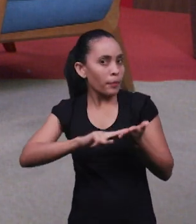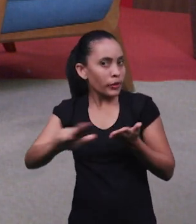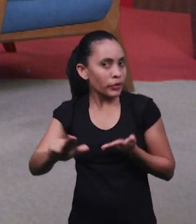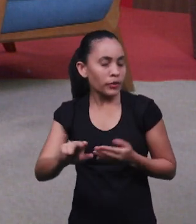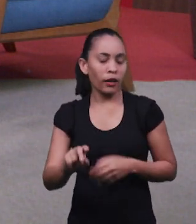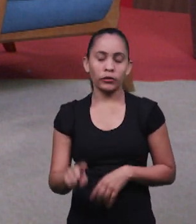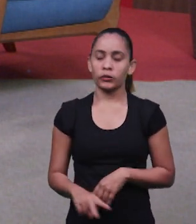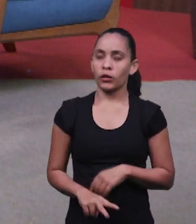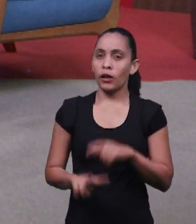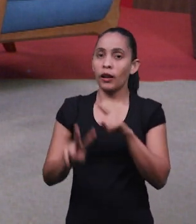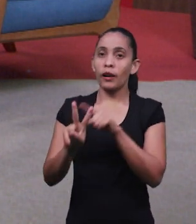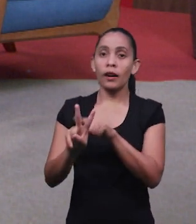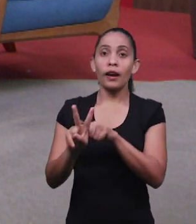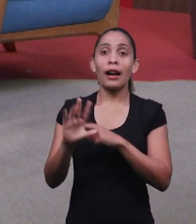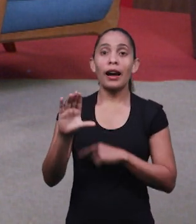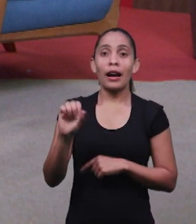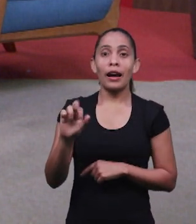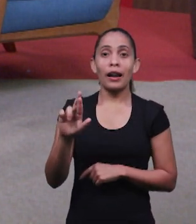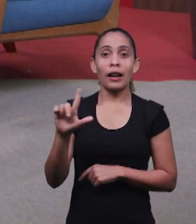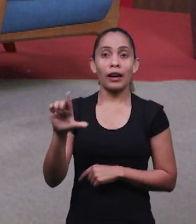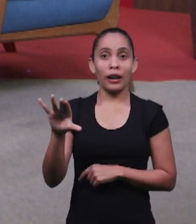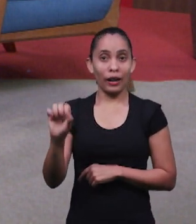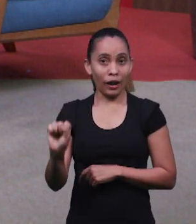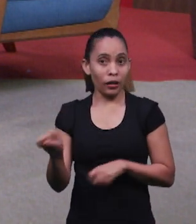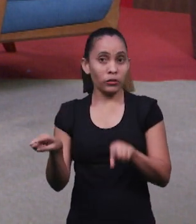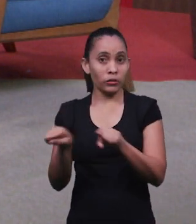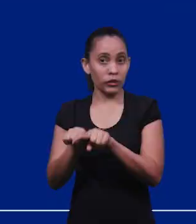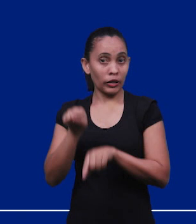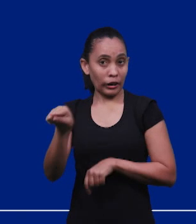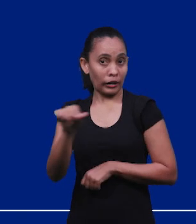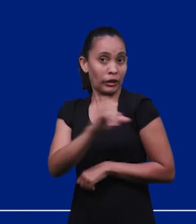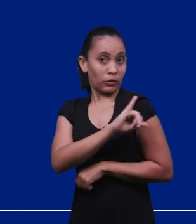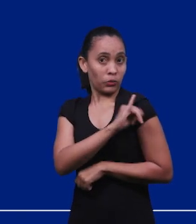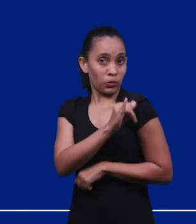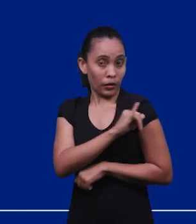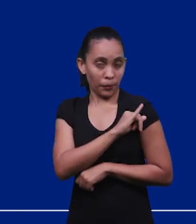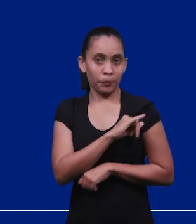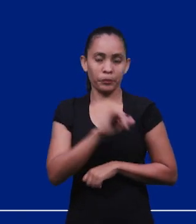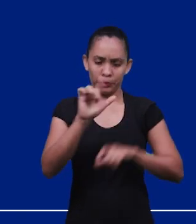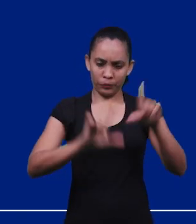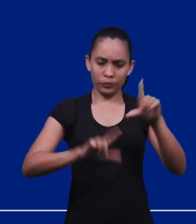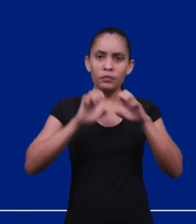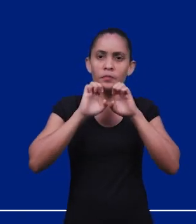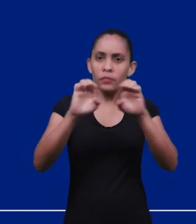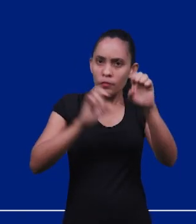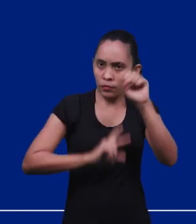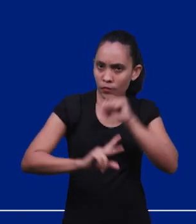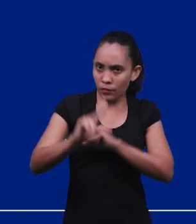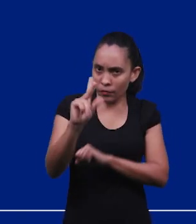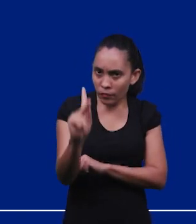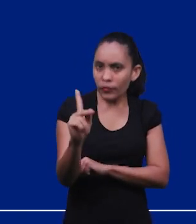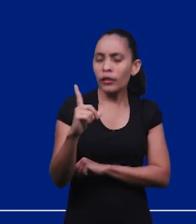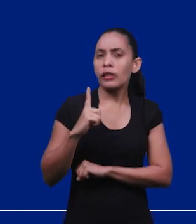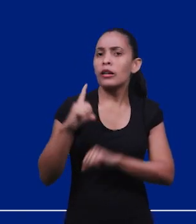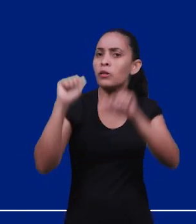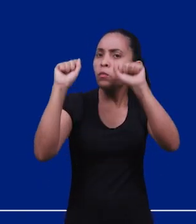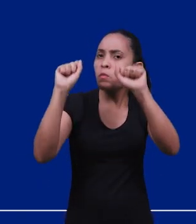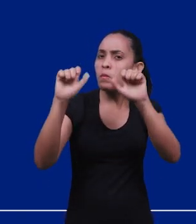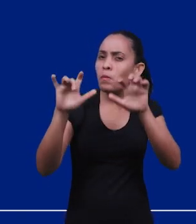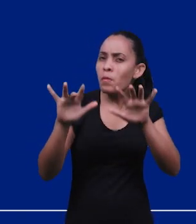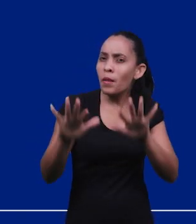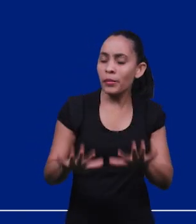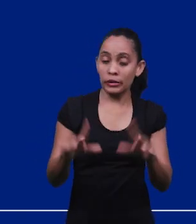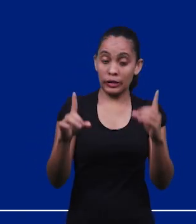Gerais. Nous avons reçu un message de Carlos Roberto Lopez au Rio de Janeiro. Il nous dit, la promotion dans son évangile éternel est